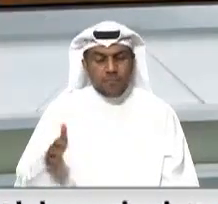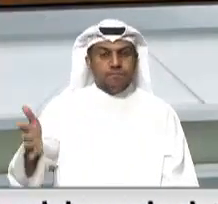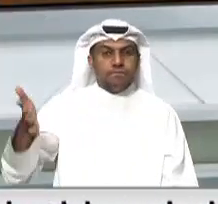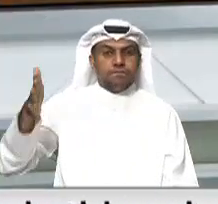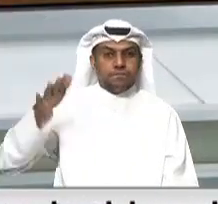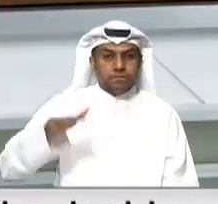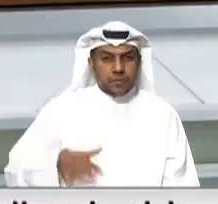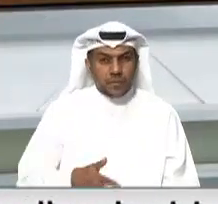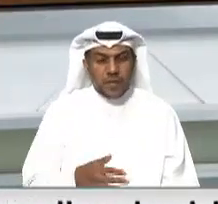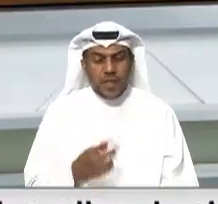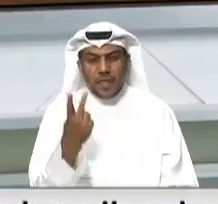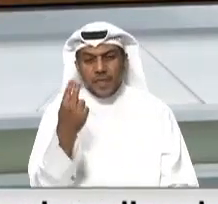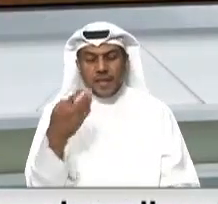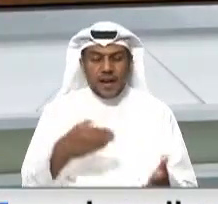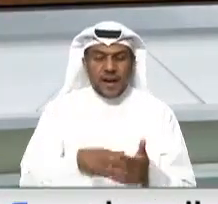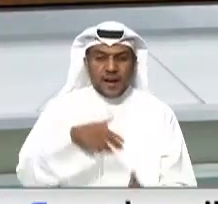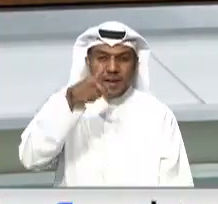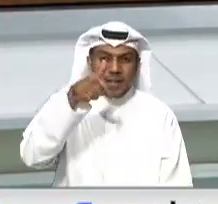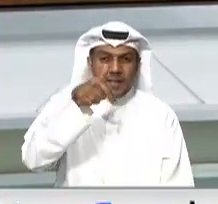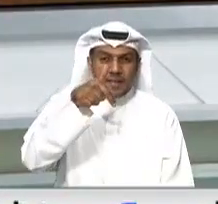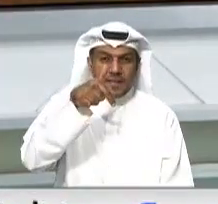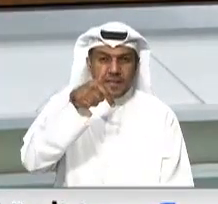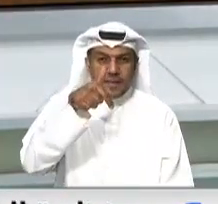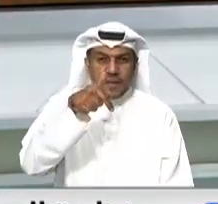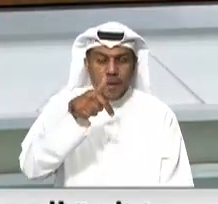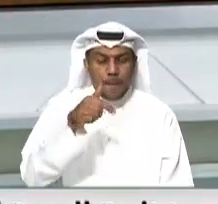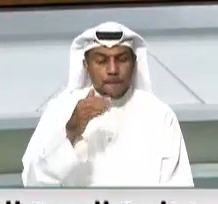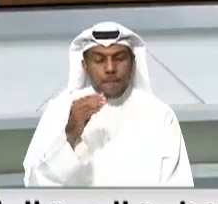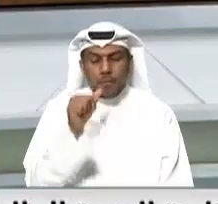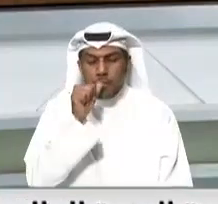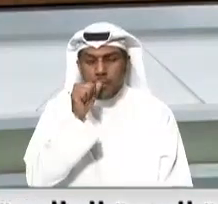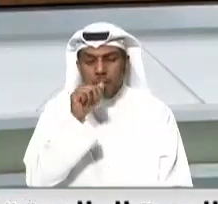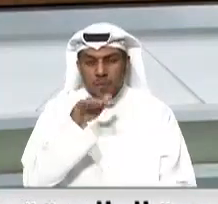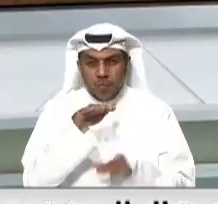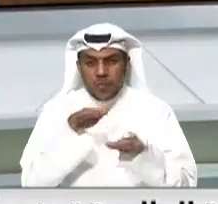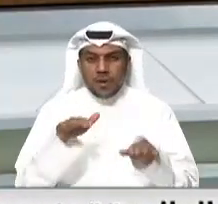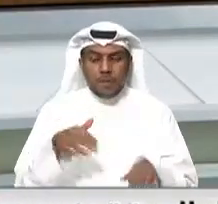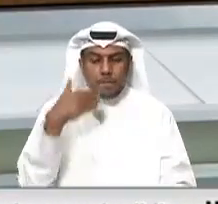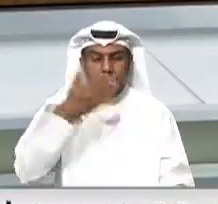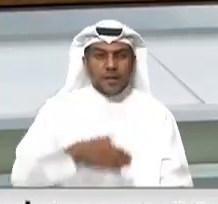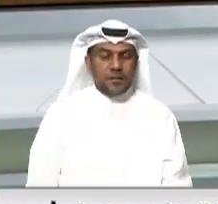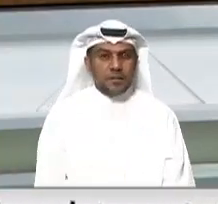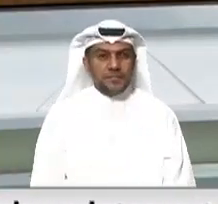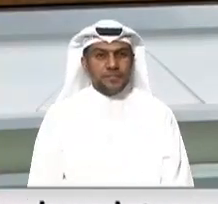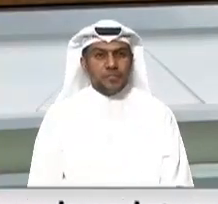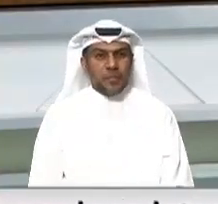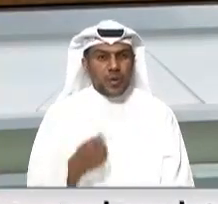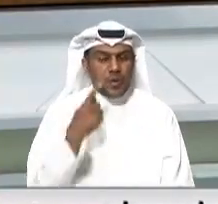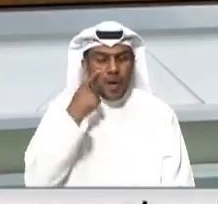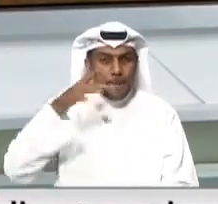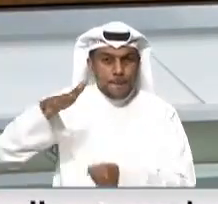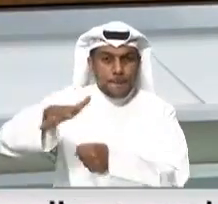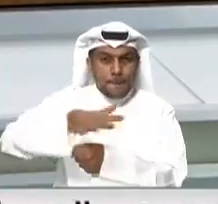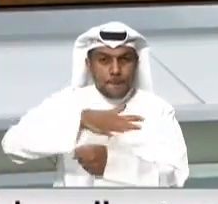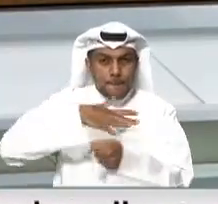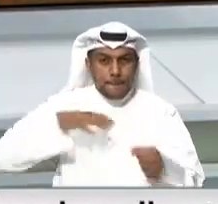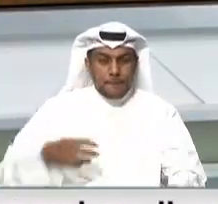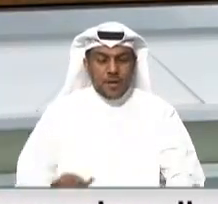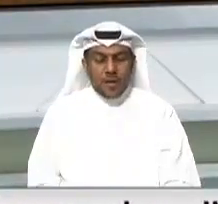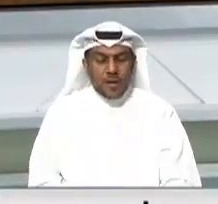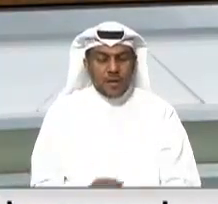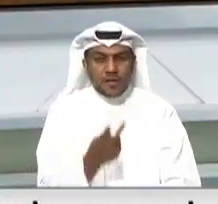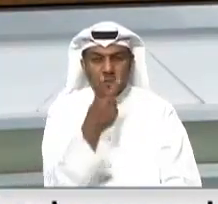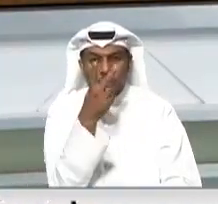ما بين الاثنين الى سته قدم لكن بعد ذلك راح تتراجع على امواج درجات الحراره في السواحل الجنوبيه والجزر تتراوح ما بين ال 27 الى